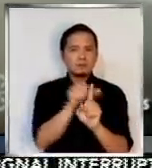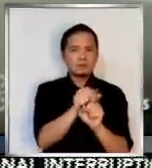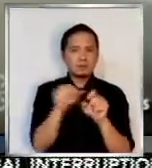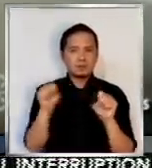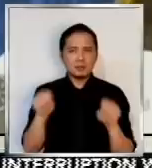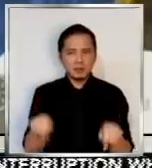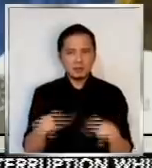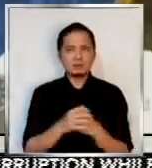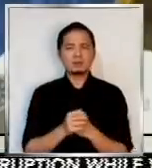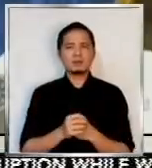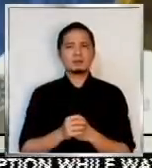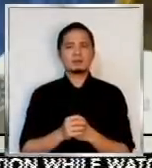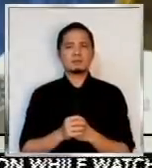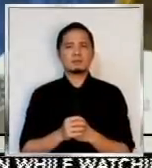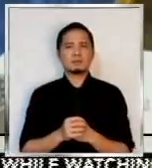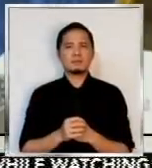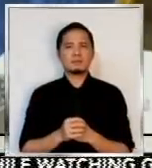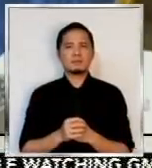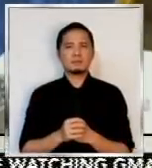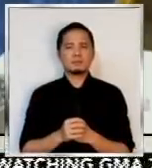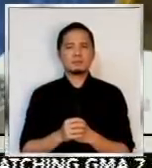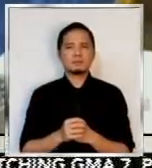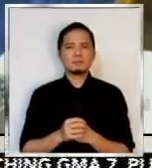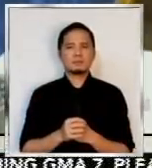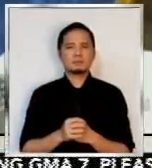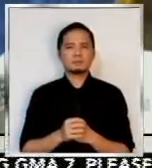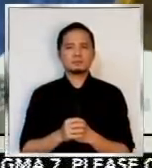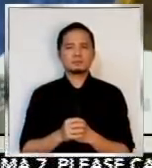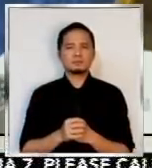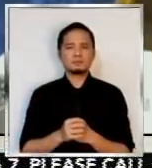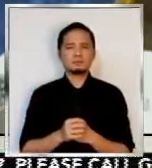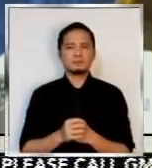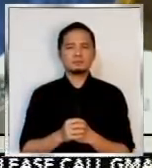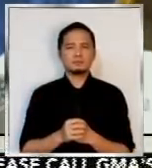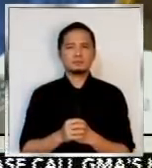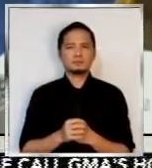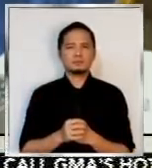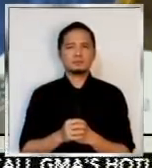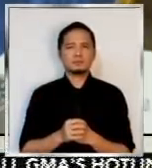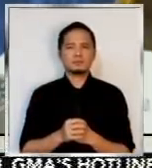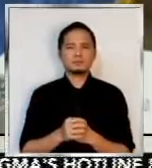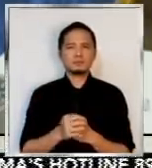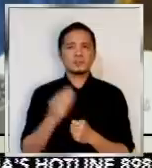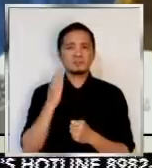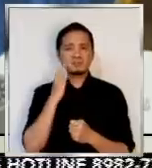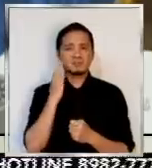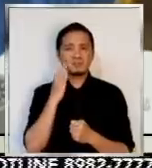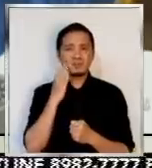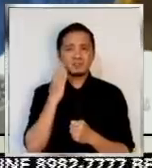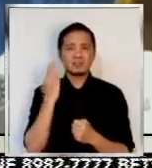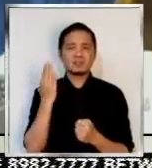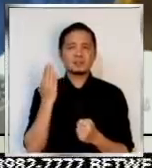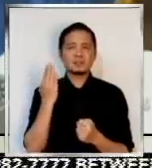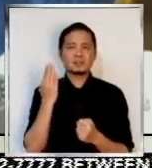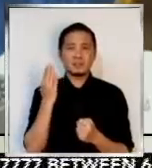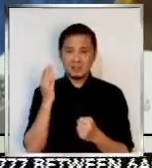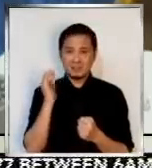on the ground. Yung mga, they should be good buck detectives